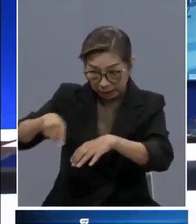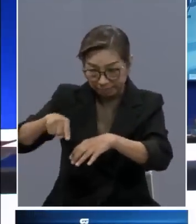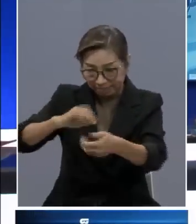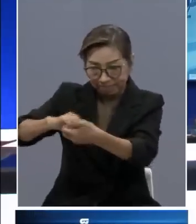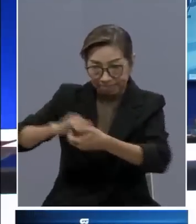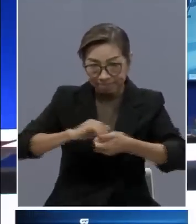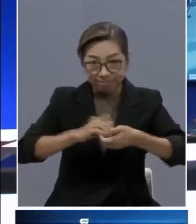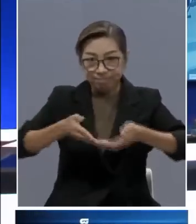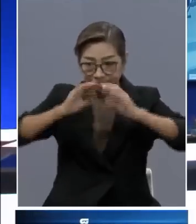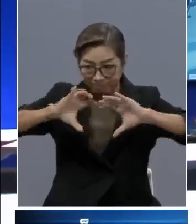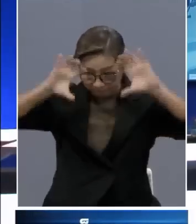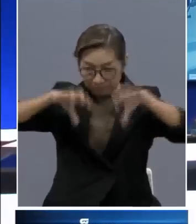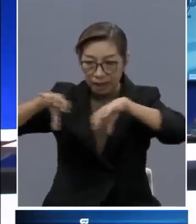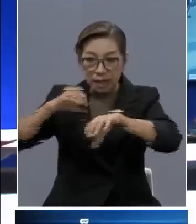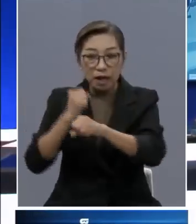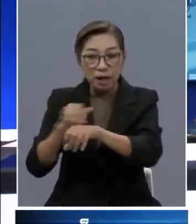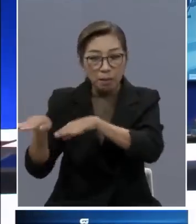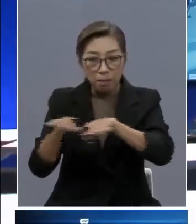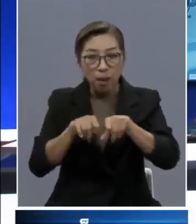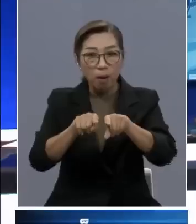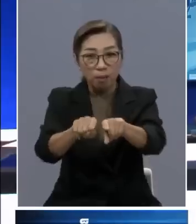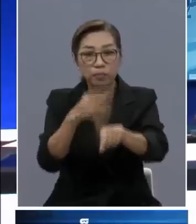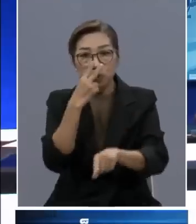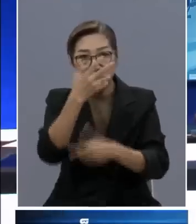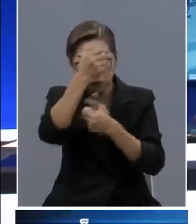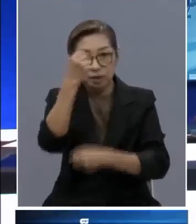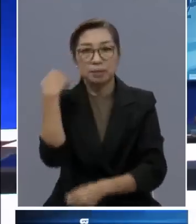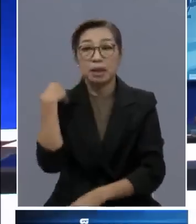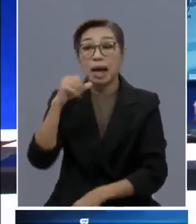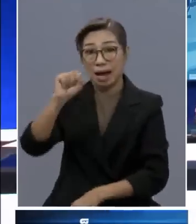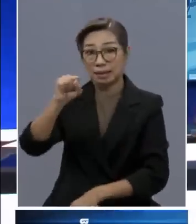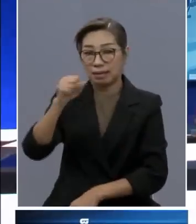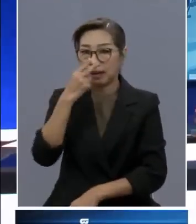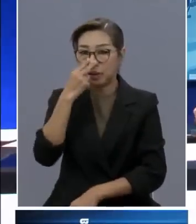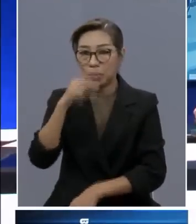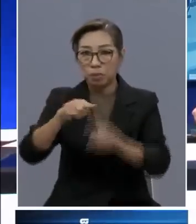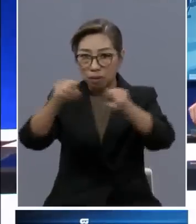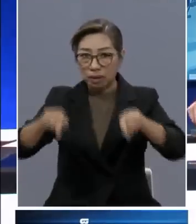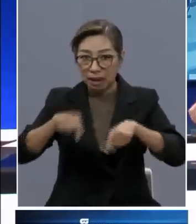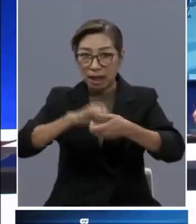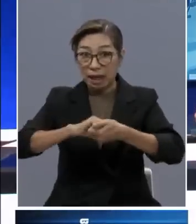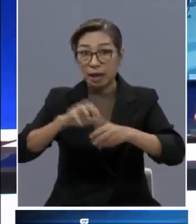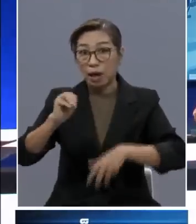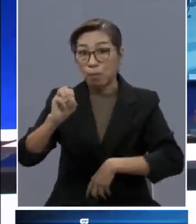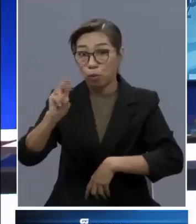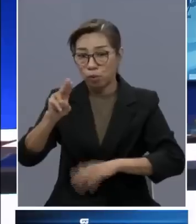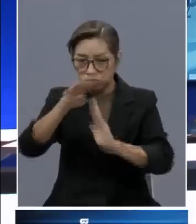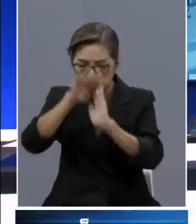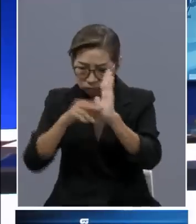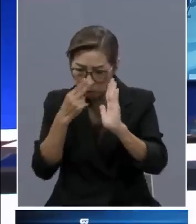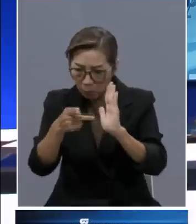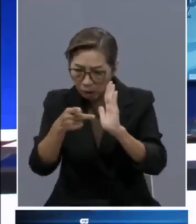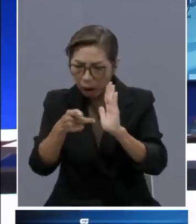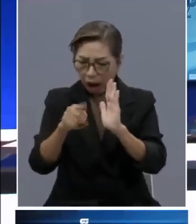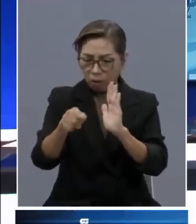รัฐบาลให้ดำเนินเรื่องนี้ไปพร้อมๆกันได้ซึ่งน่าสนใจทีเดียว ใช่ครับเพราะว่ามันมีบางข้อเหมือนกันที่ถูกตัดออกไปแล้วก็บางข้อที่มีการเพิ่มเติมเข้